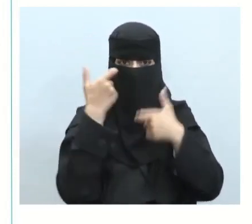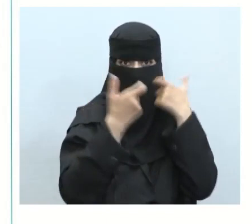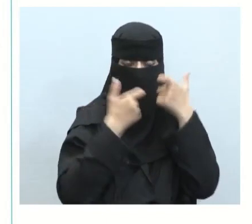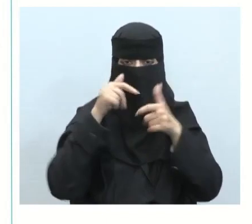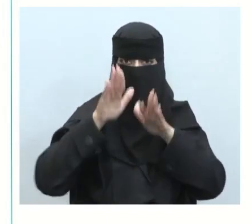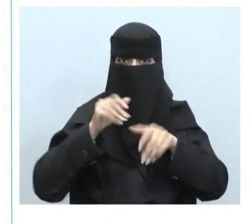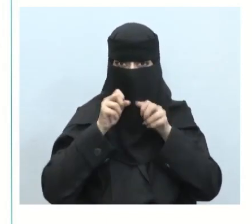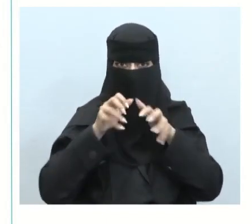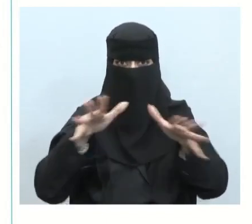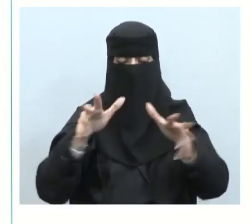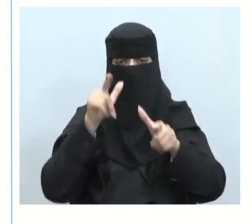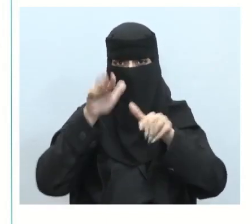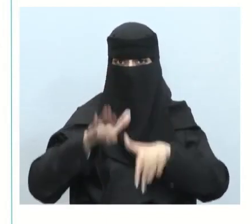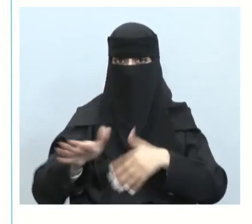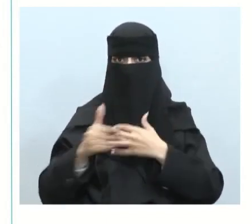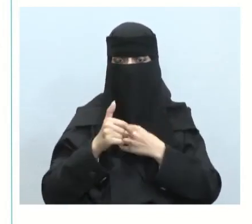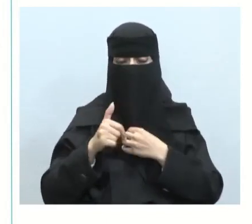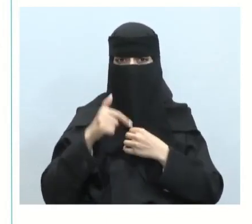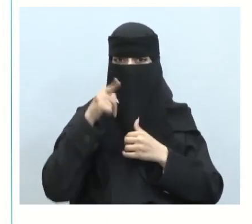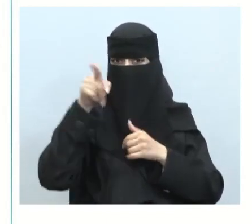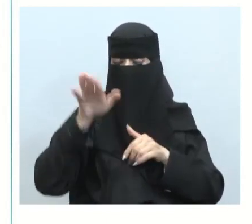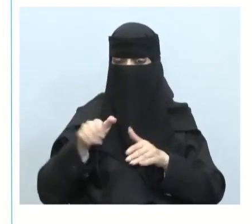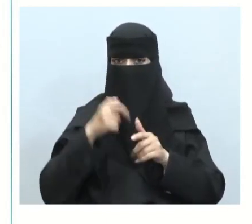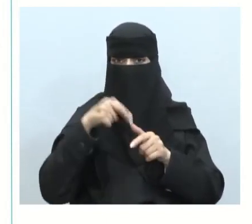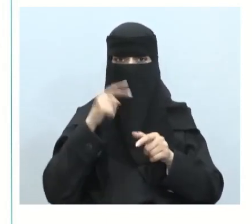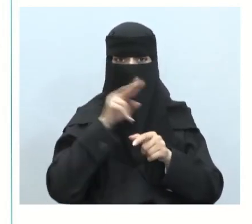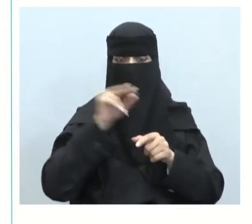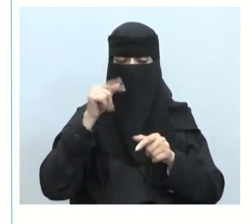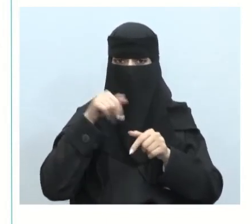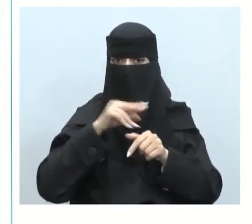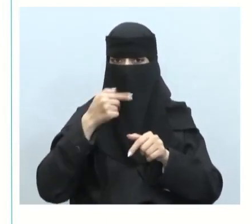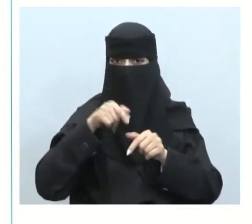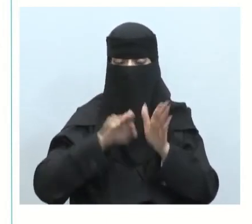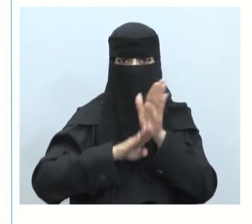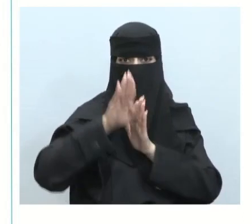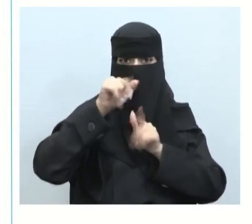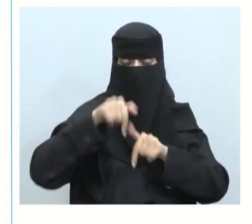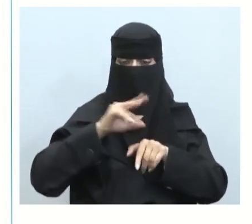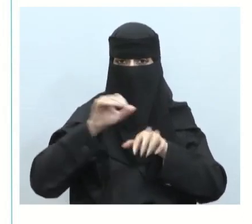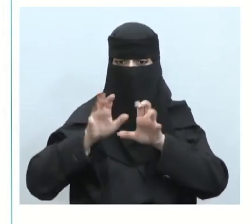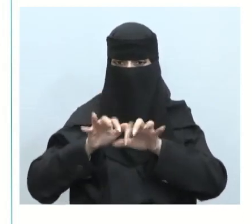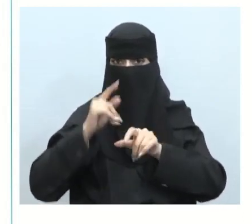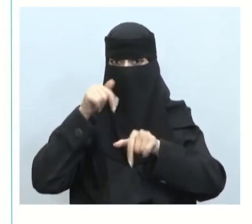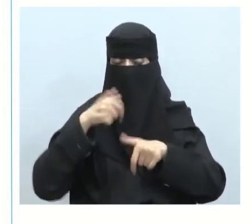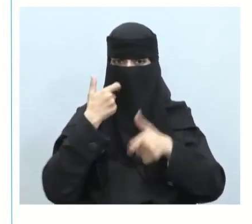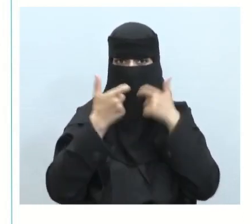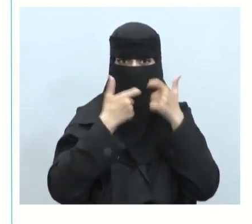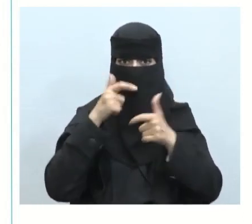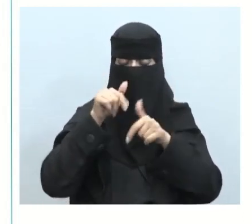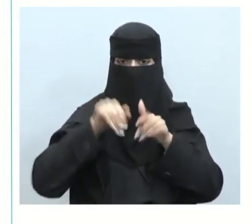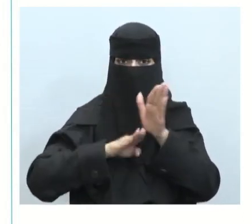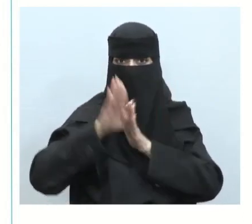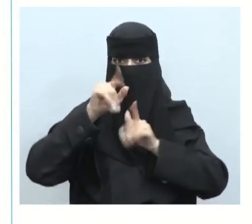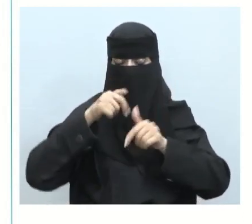بدا انتشاره حاليا وهذا نظير ايضا كما ذكرنا التطور في التقنيات اذا نلاحظ